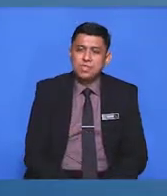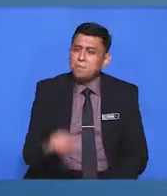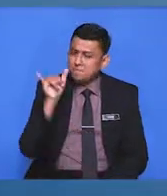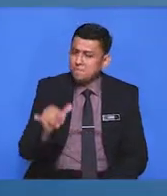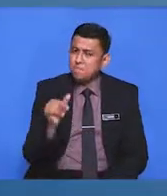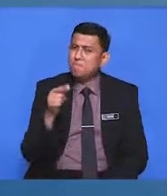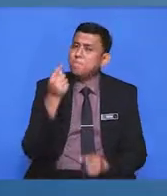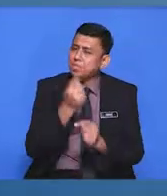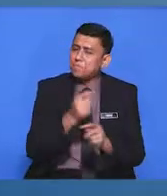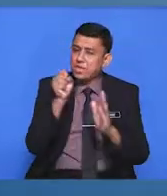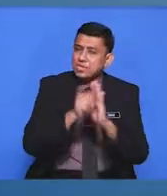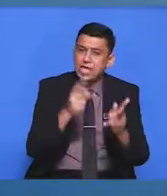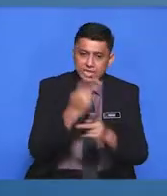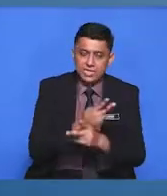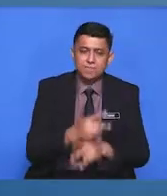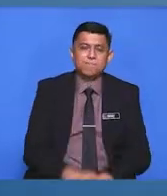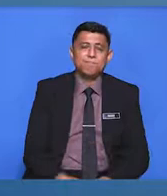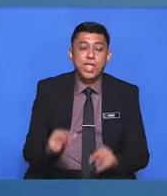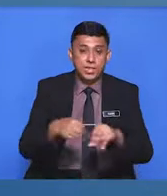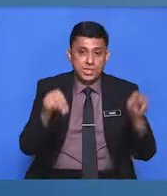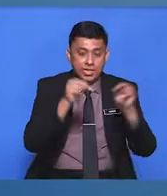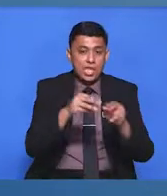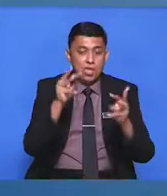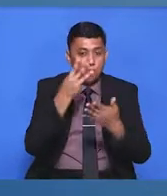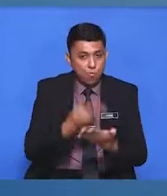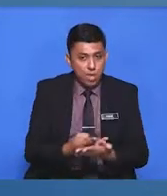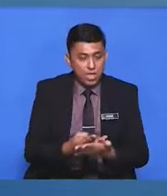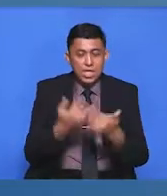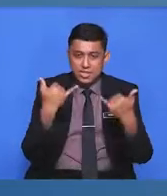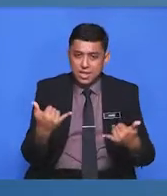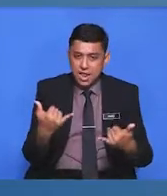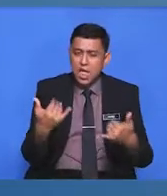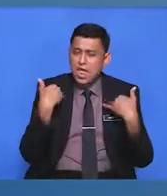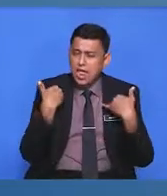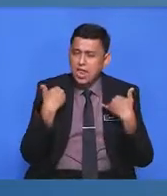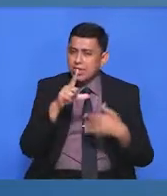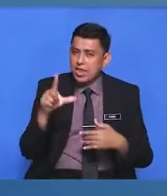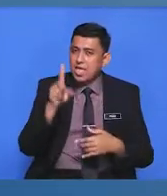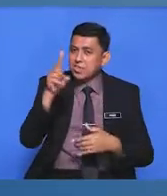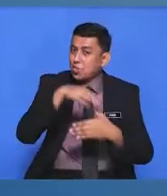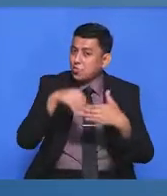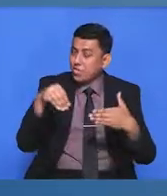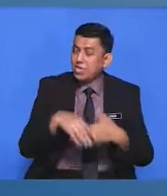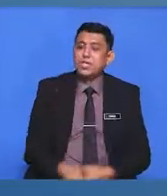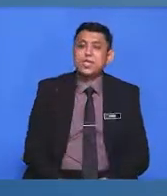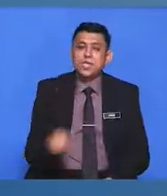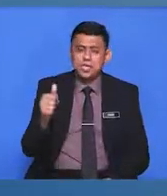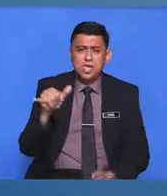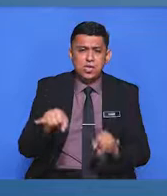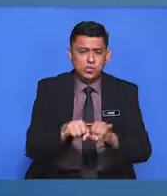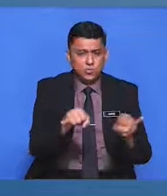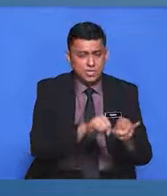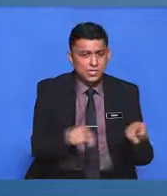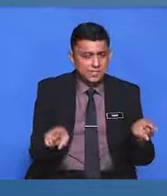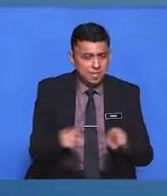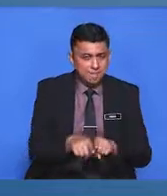Ya, tepat sekali. Nilai wang cikgu adalah RM1. Ia juga sama